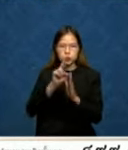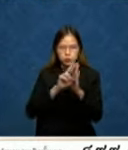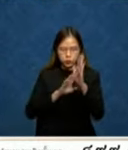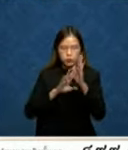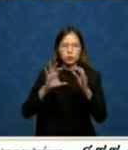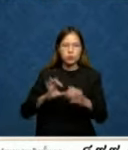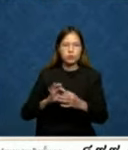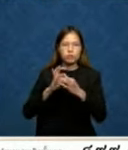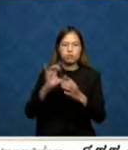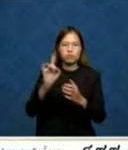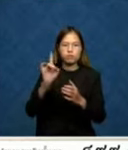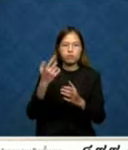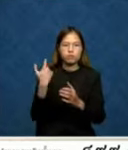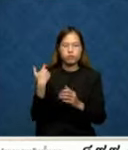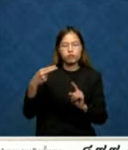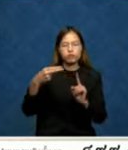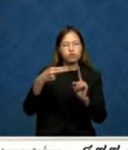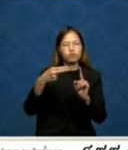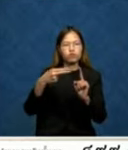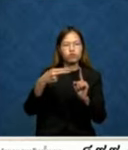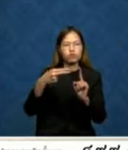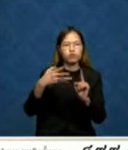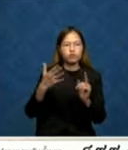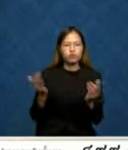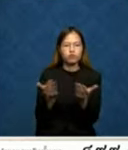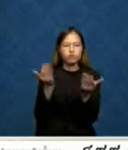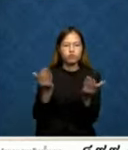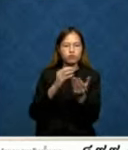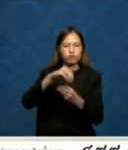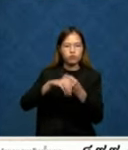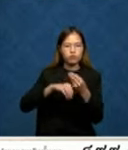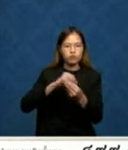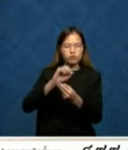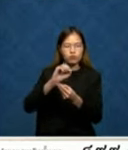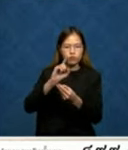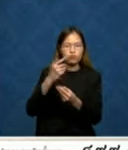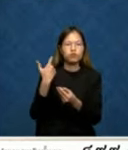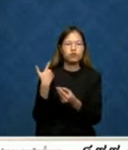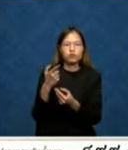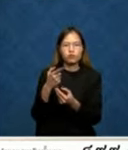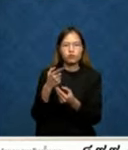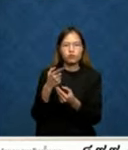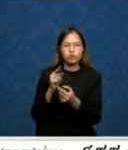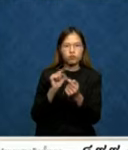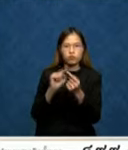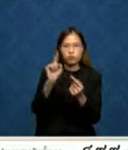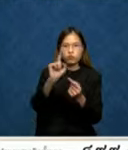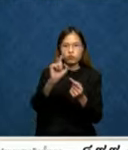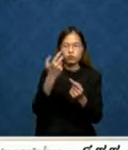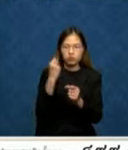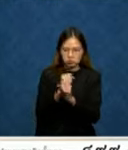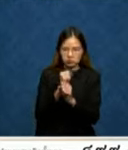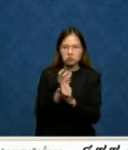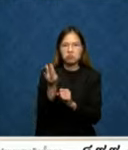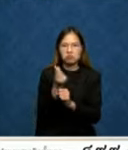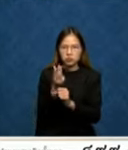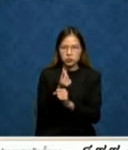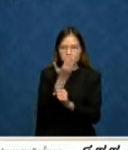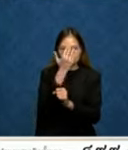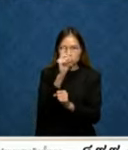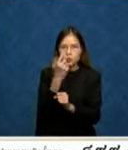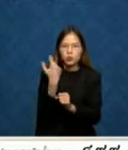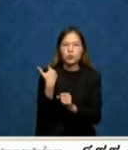ทั้งนี้ในเรื่องของดิจิตอลวอลเล็ตเองเพื่อกระตุ้นเศรษฐกิจและสร้างความเข้มแข็งของระบบเศรษฐกิจเป็นกรณีที่ต้องดำเนินการโดยเร่งด่วนไม่ส